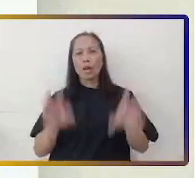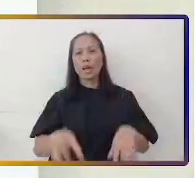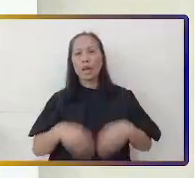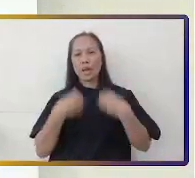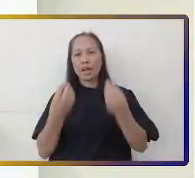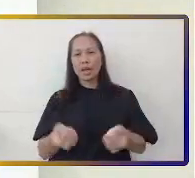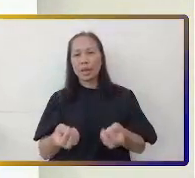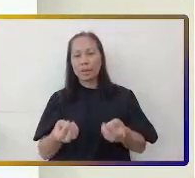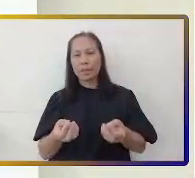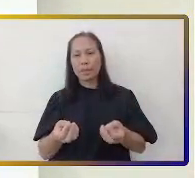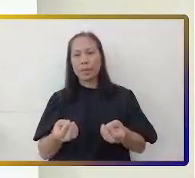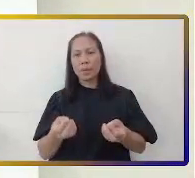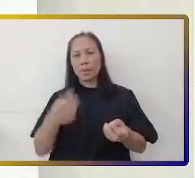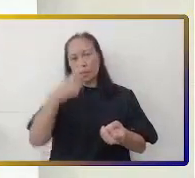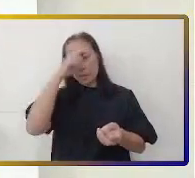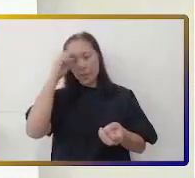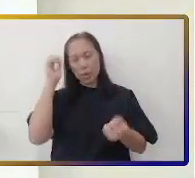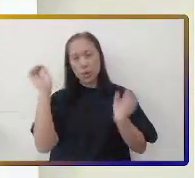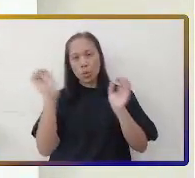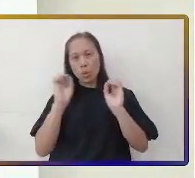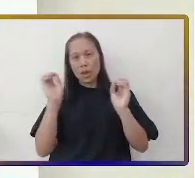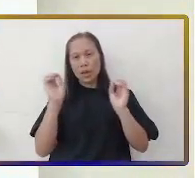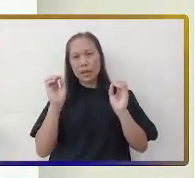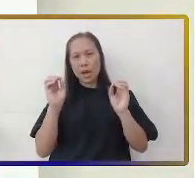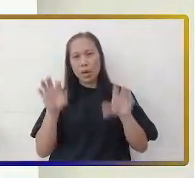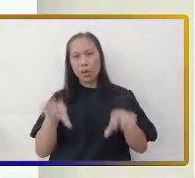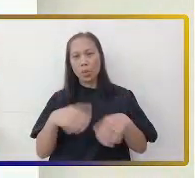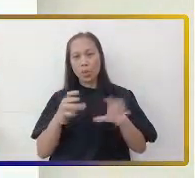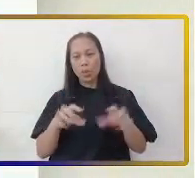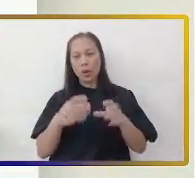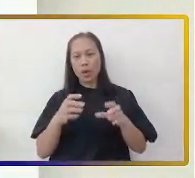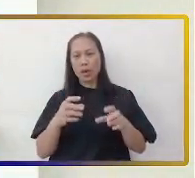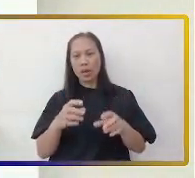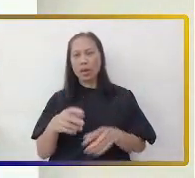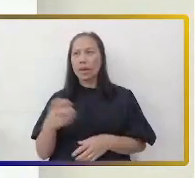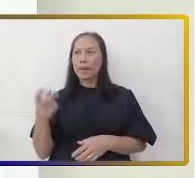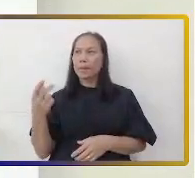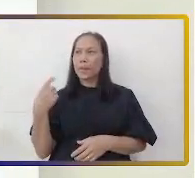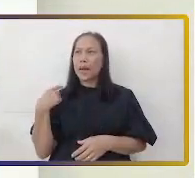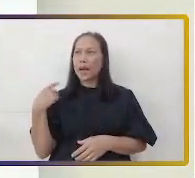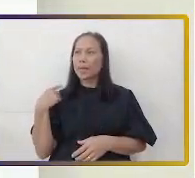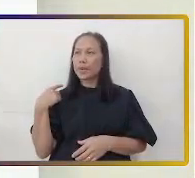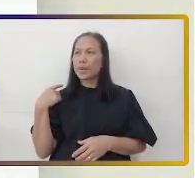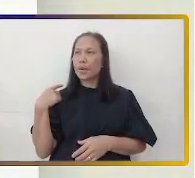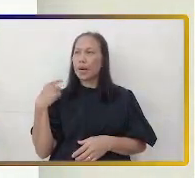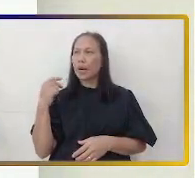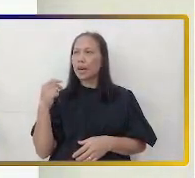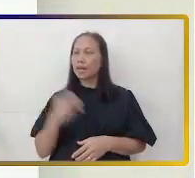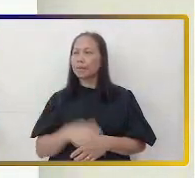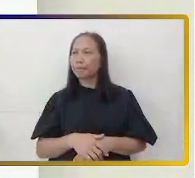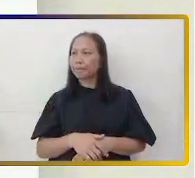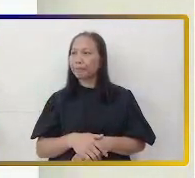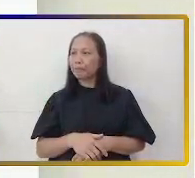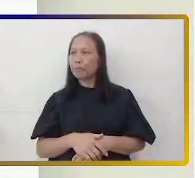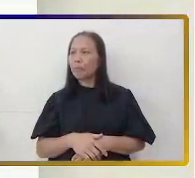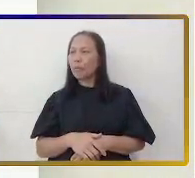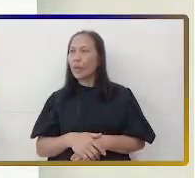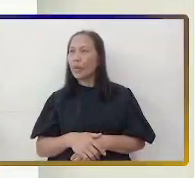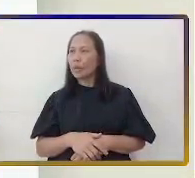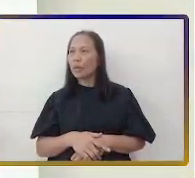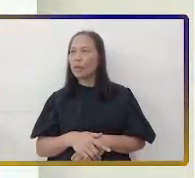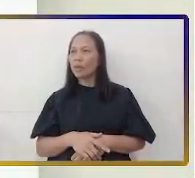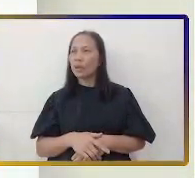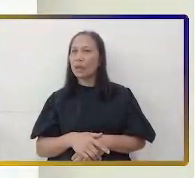ring magbigay lalo na may pattern nga ako ang palagi nating naririnig dito na na humingi sa